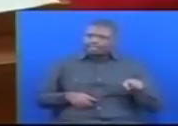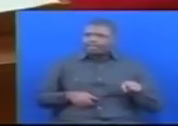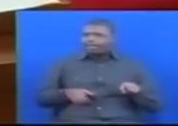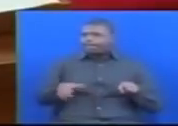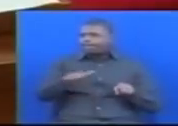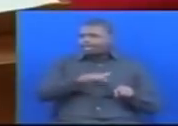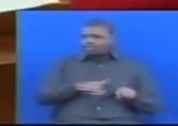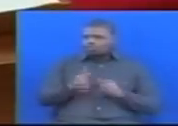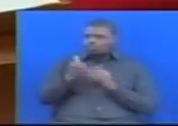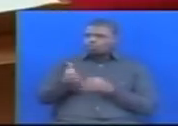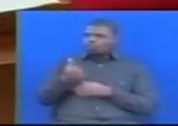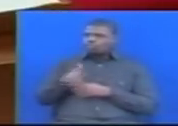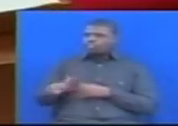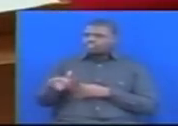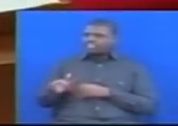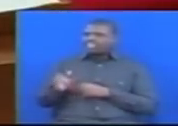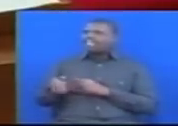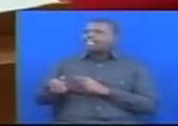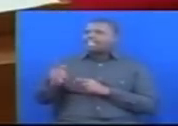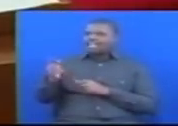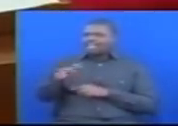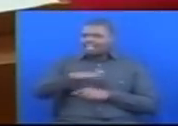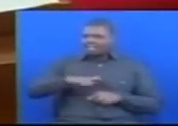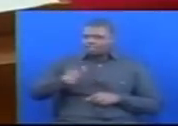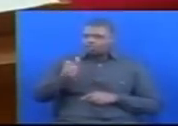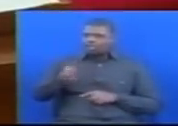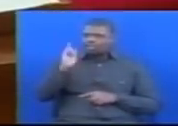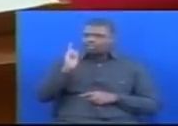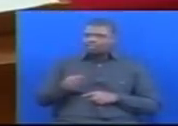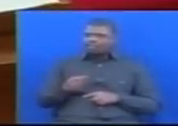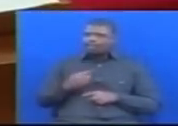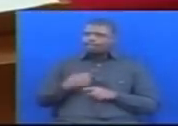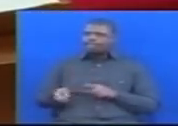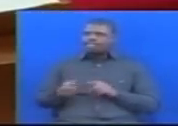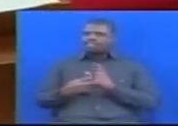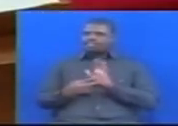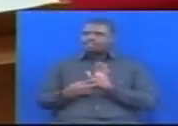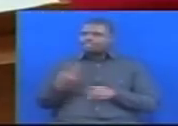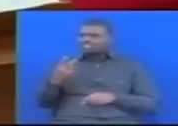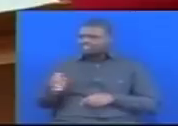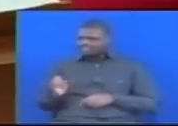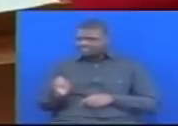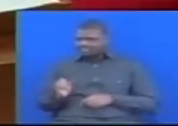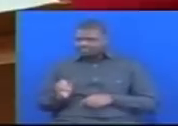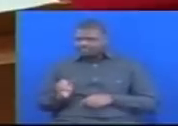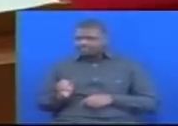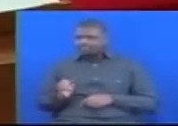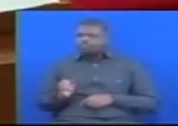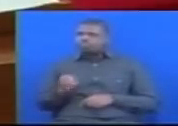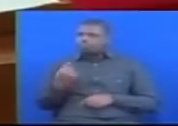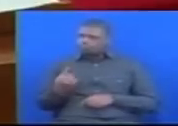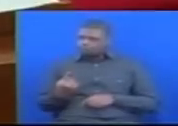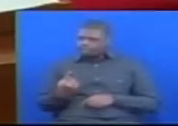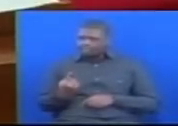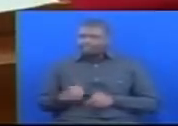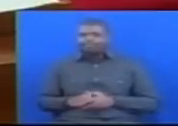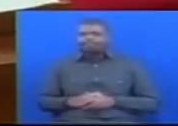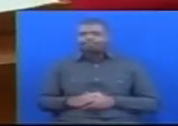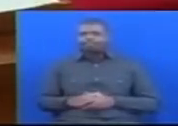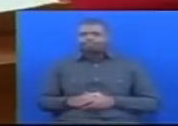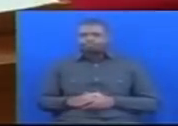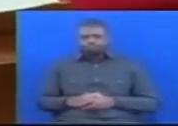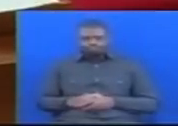katika maeneo yaliyoko nje ya grid ya taifa ni shilingi 720 kwa unit moja, yani kilowati hawa